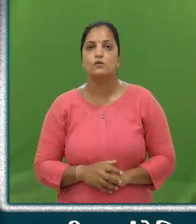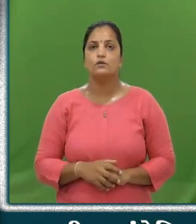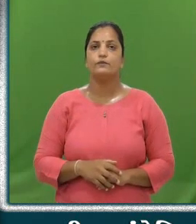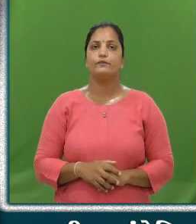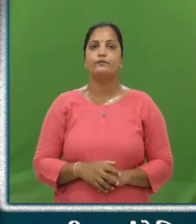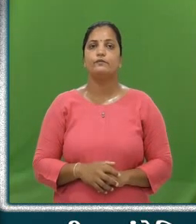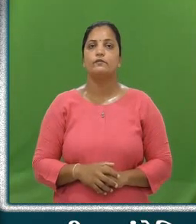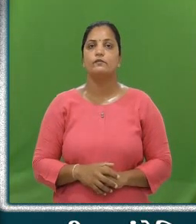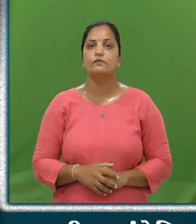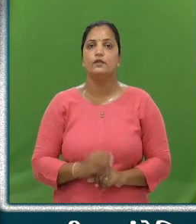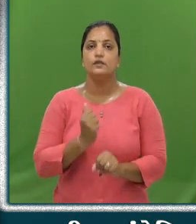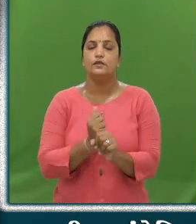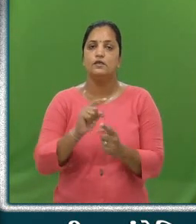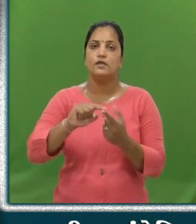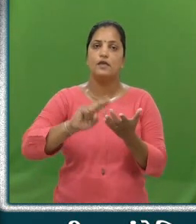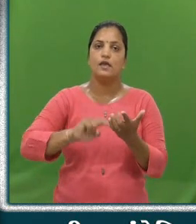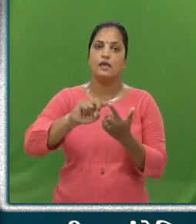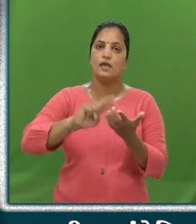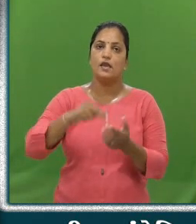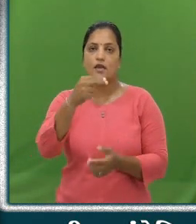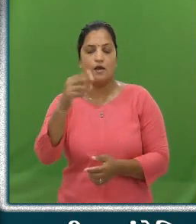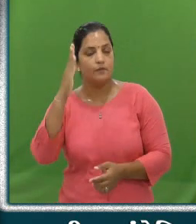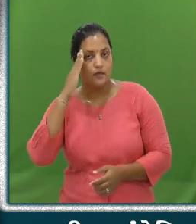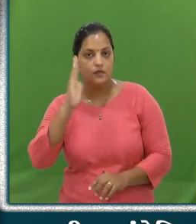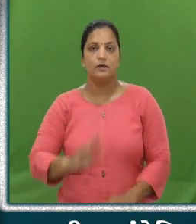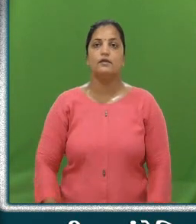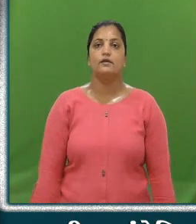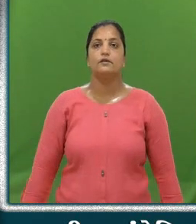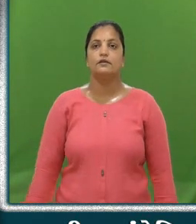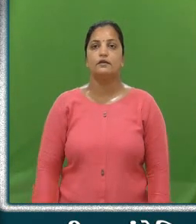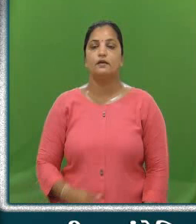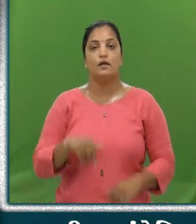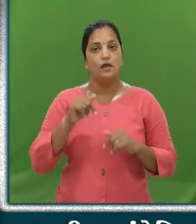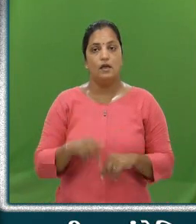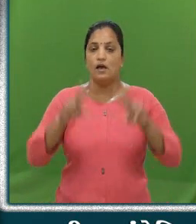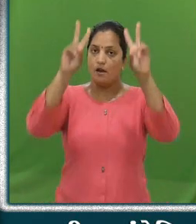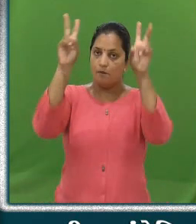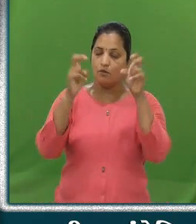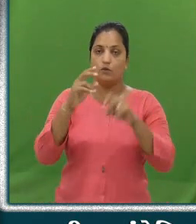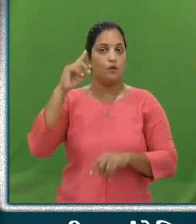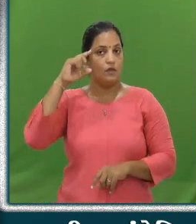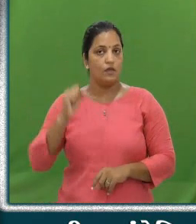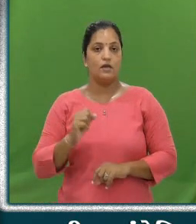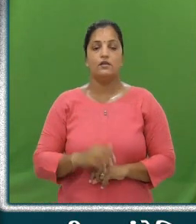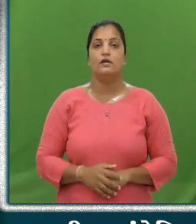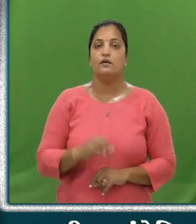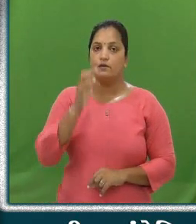કારકોને આપણે જે જનીન તરીકે ઓળખવામાં આવે છે એટલે આ મુદ્દો આપણે યાદ રાખવાનો છે